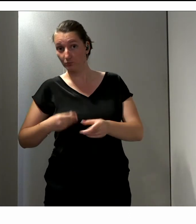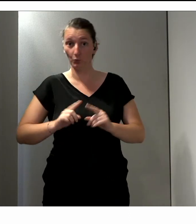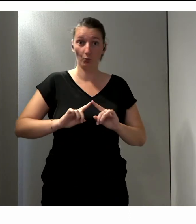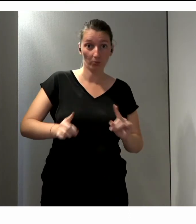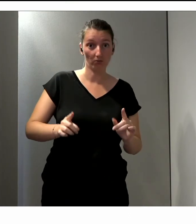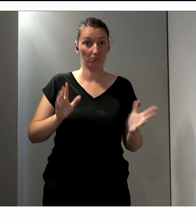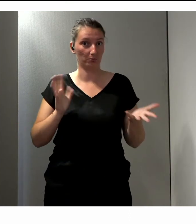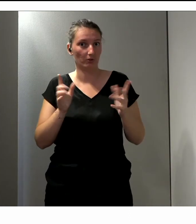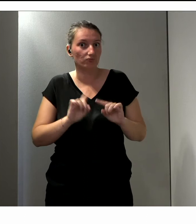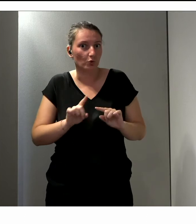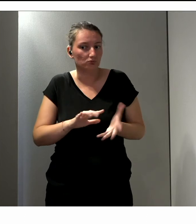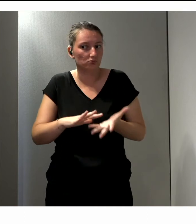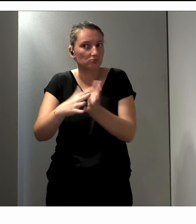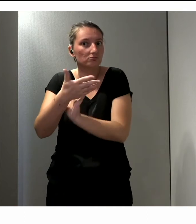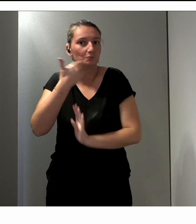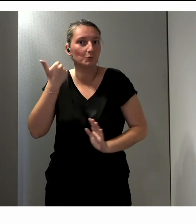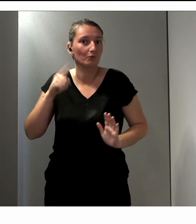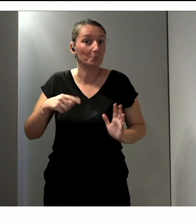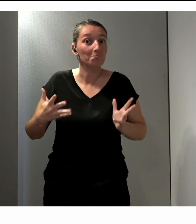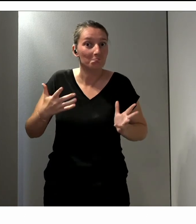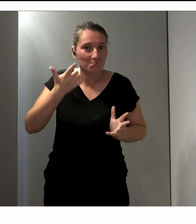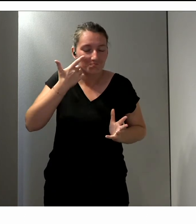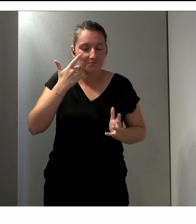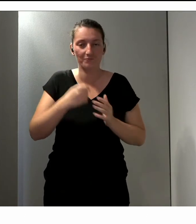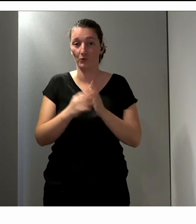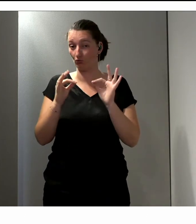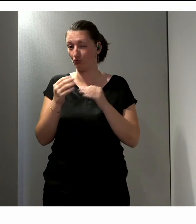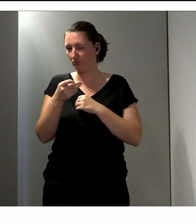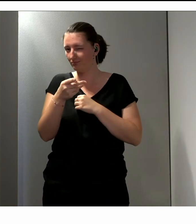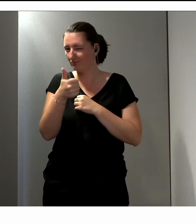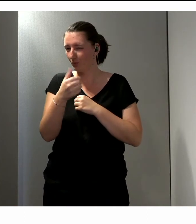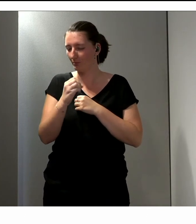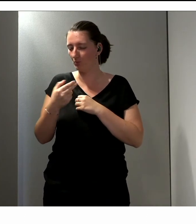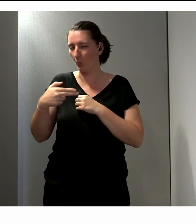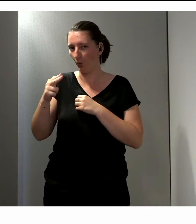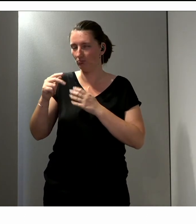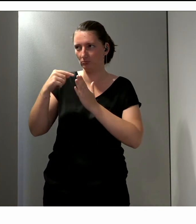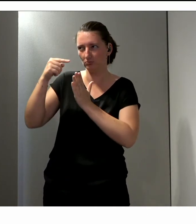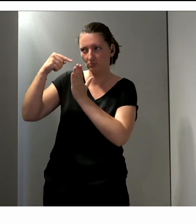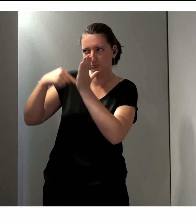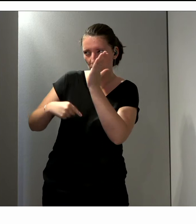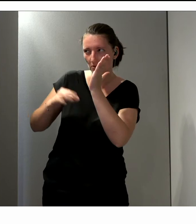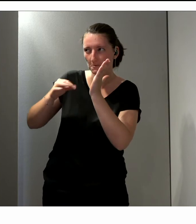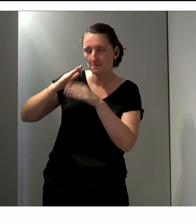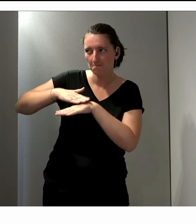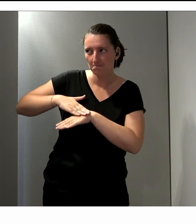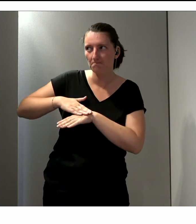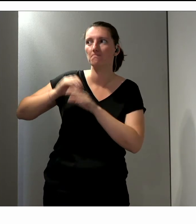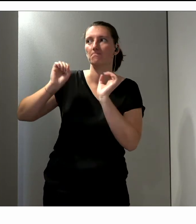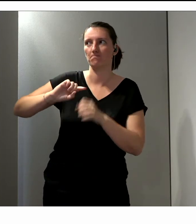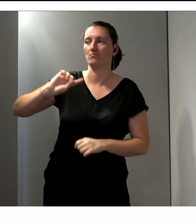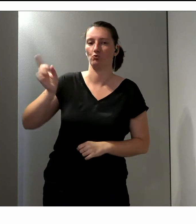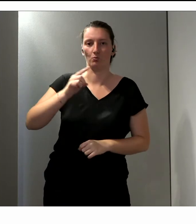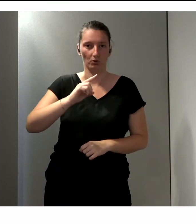des choses à améliorer. Donc, vos recommandations nous concernent tous dans la société, les pouvoirs publics,